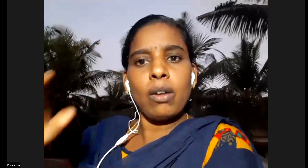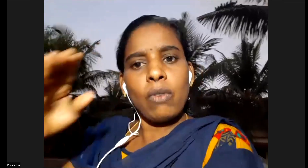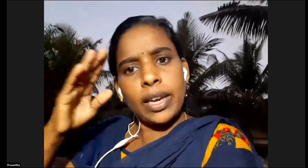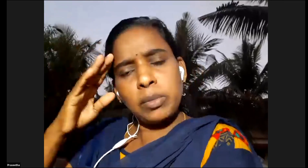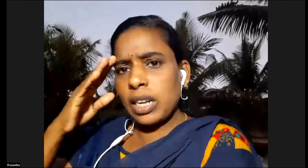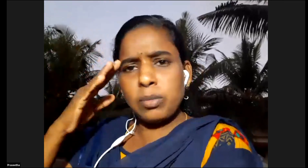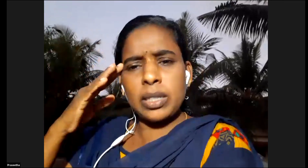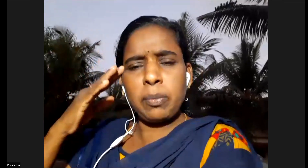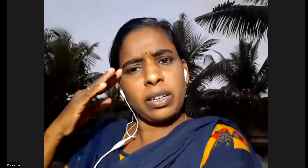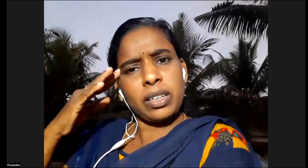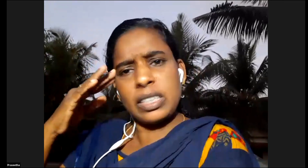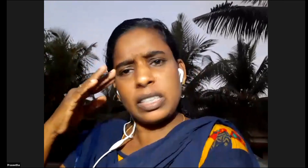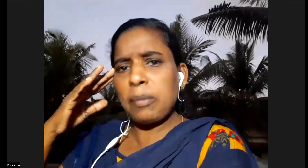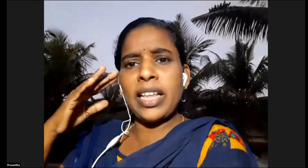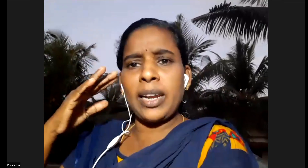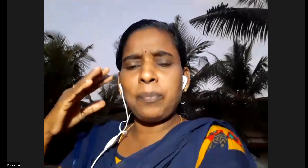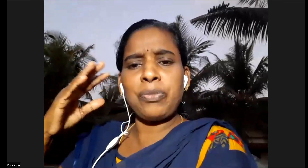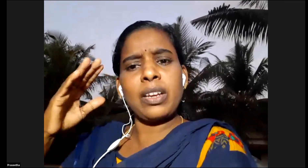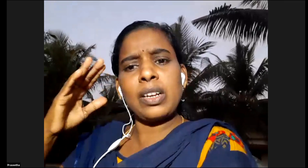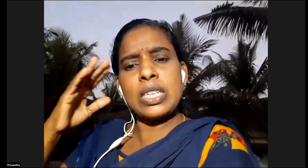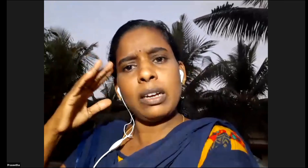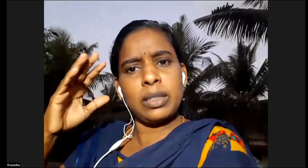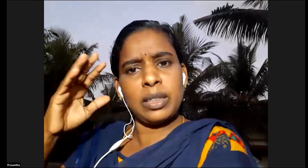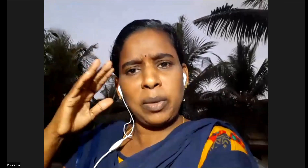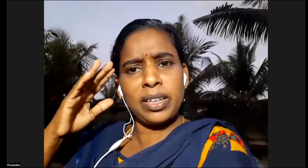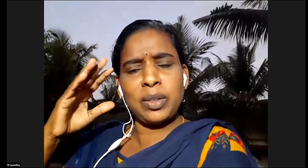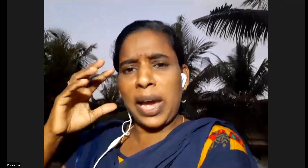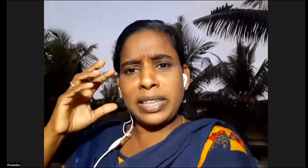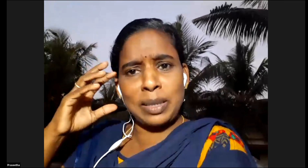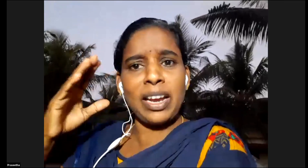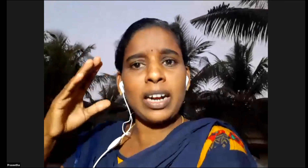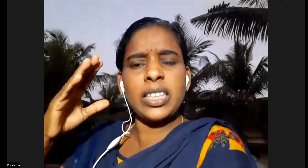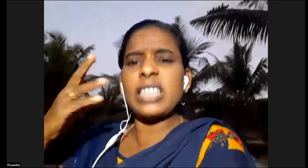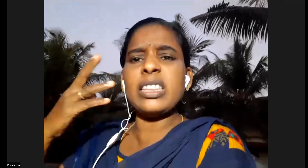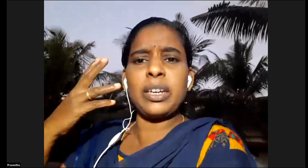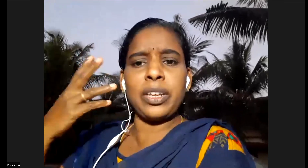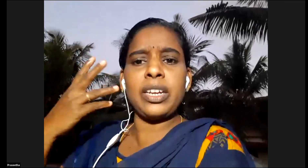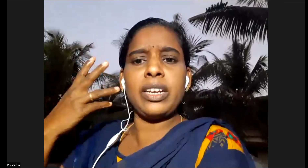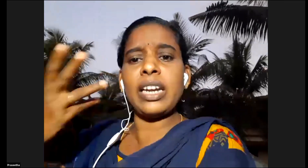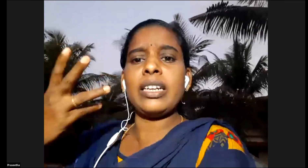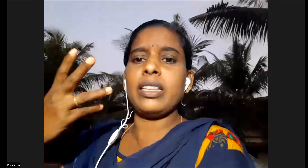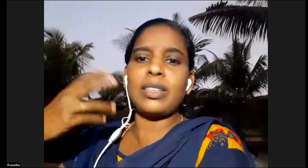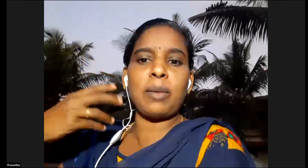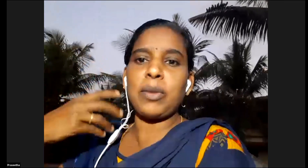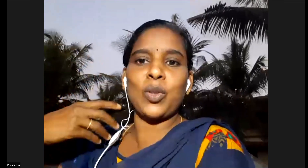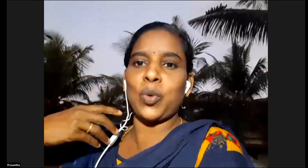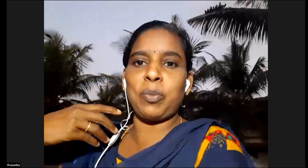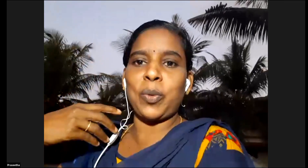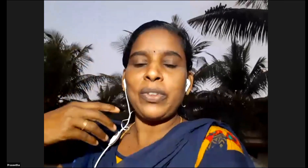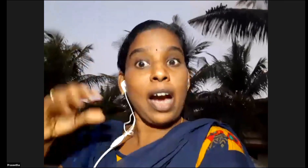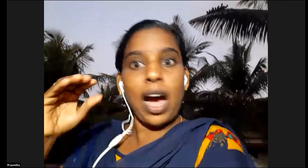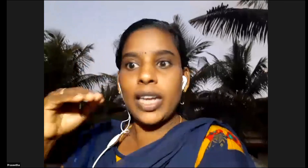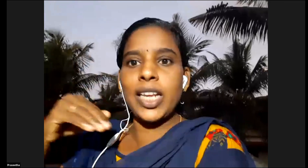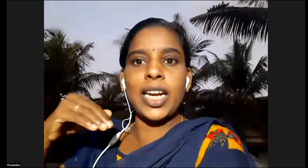എഴുതുമ്പോ വായിക്കുമ്പോ ചില സമയത്ത് പറ്റ അബദ്ധമായിരിക്കും. എന്നുവെച്ചാ നമുക്ക് അക്സെപ്റ്റ് ചെയ്യാൻ കഴിയും, ഇതെന്താ ഈ കുട്ടി ഇങ്ങനെ എഴുതിയതെന്ന് നമുക്ക്